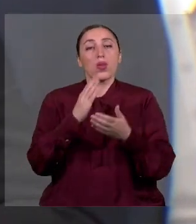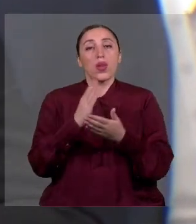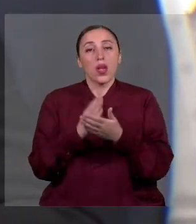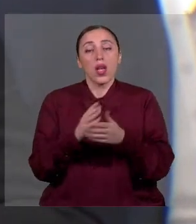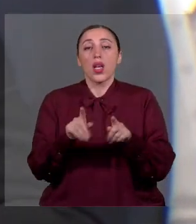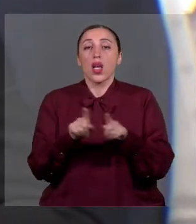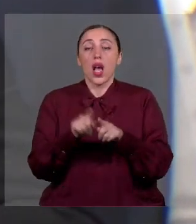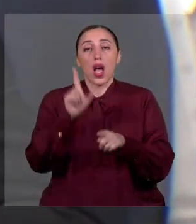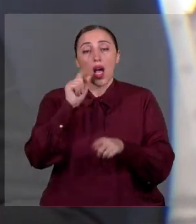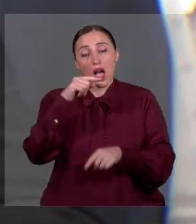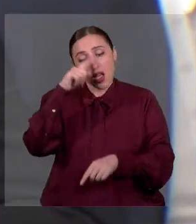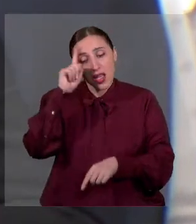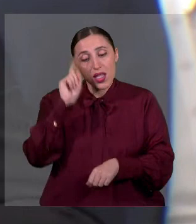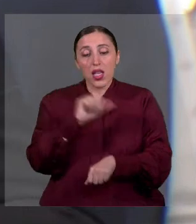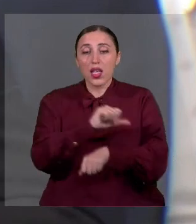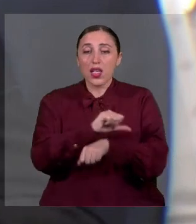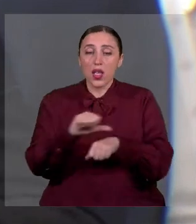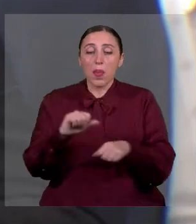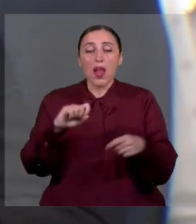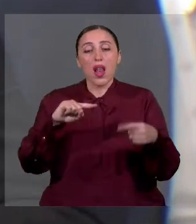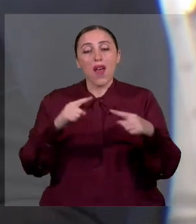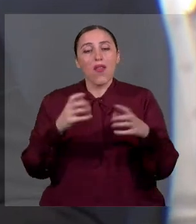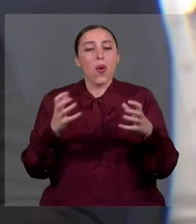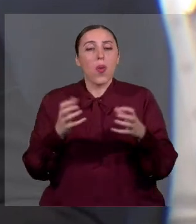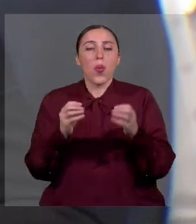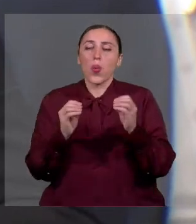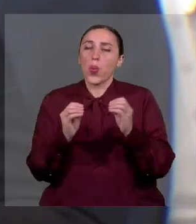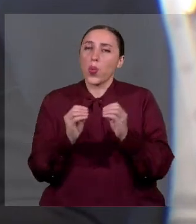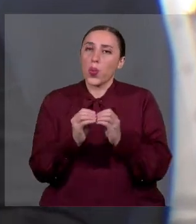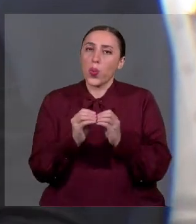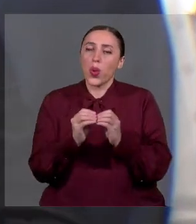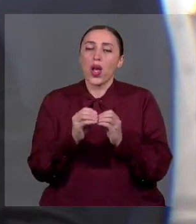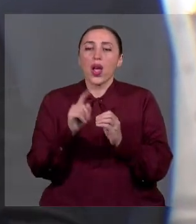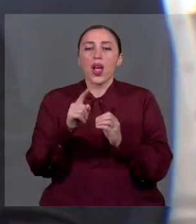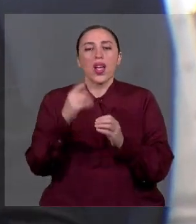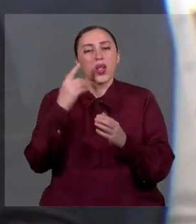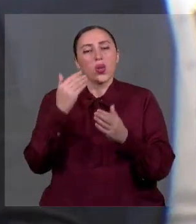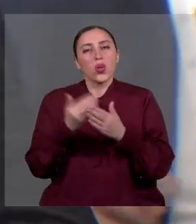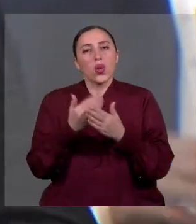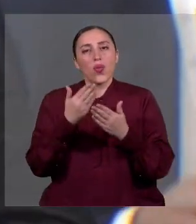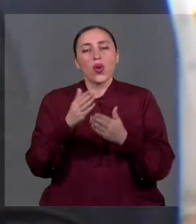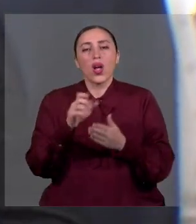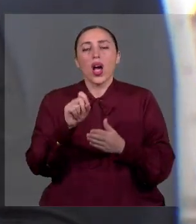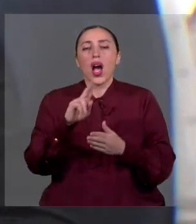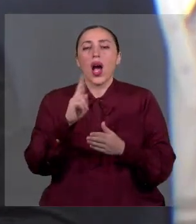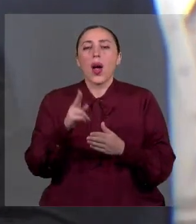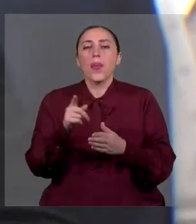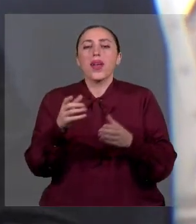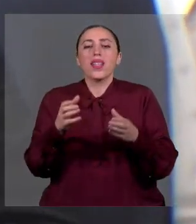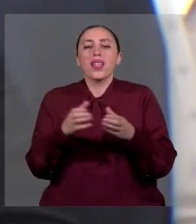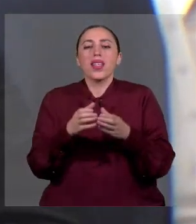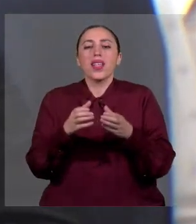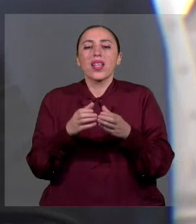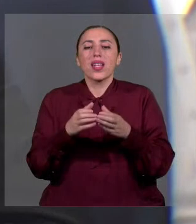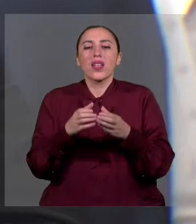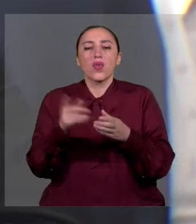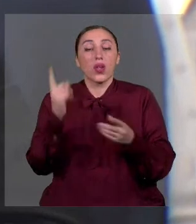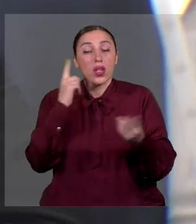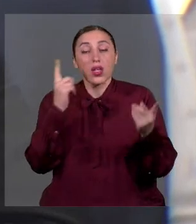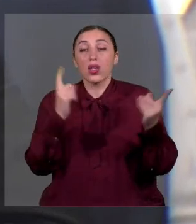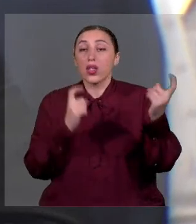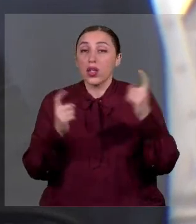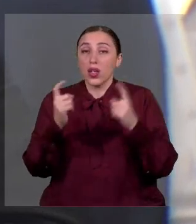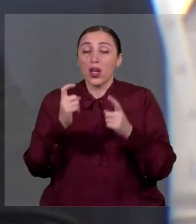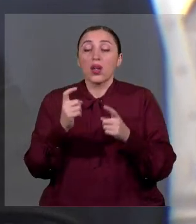մեկտեղ հայ-ադրբեջանական սահմանին լարվածությունը պահպանվում է, այն տեղեկատվությունը, որ հաղորդվում է ՀԱՊ հակազդման կենտրոններից, հաստատում է,